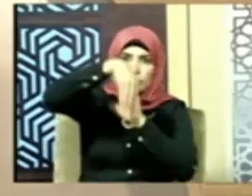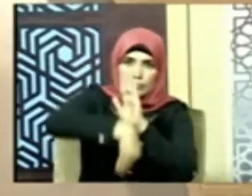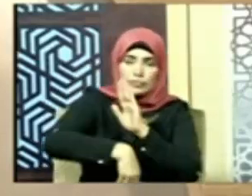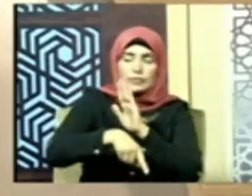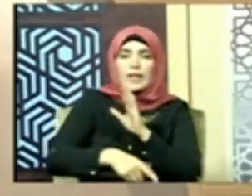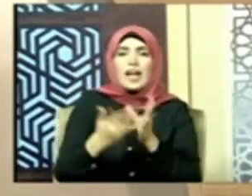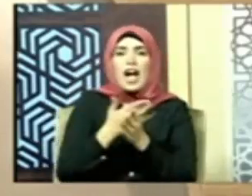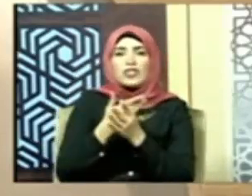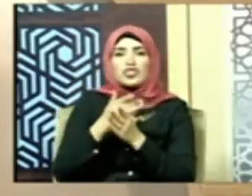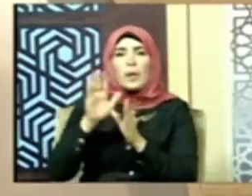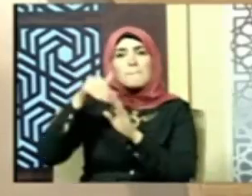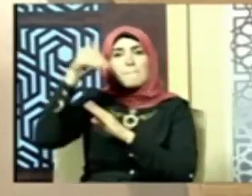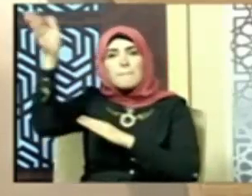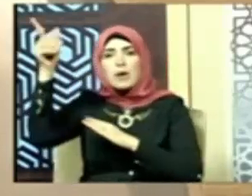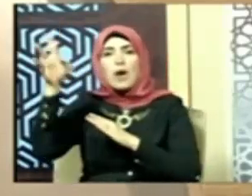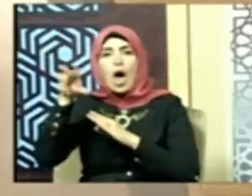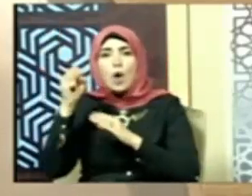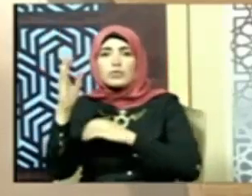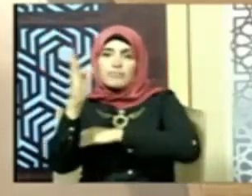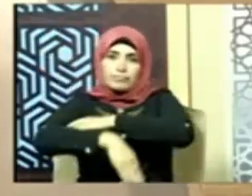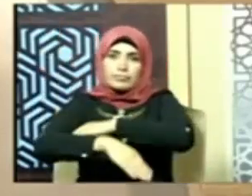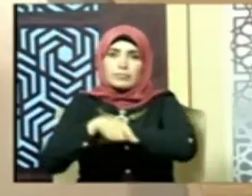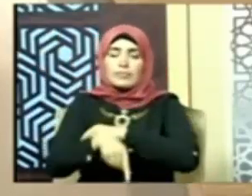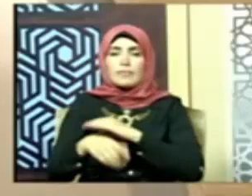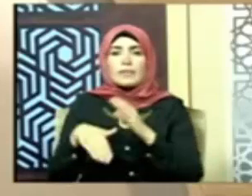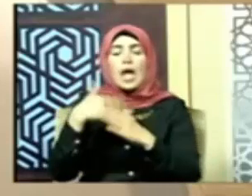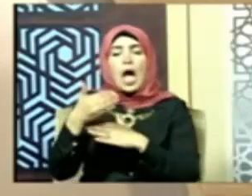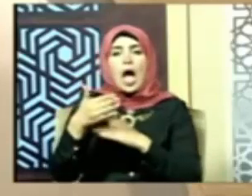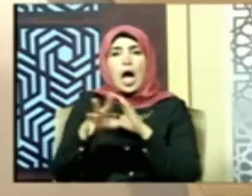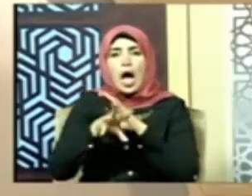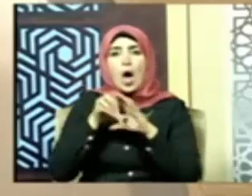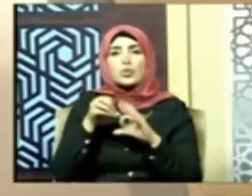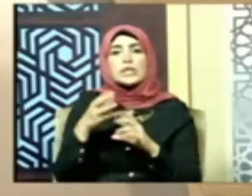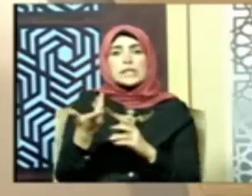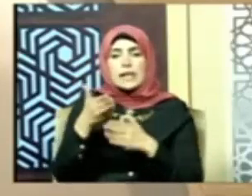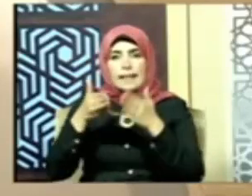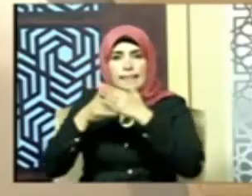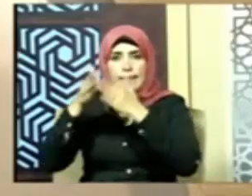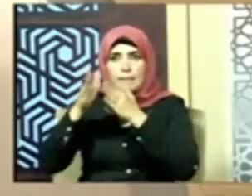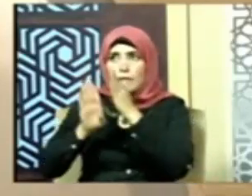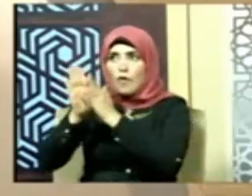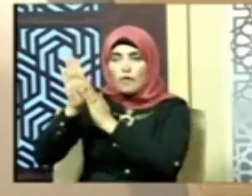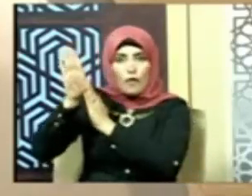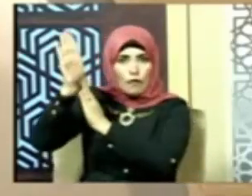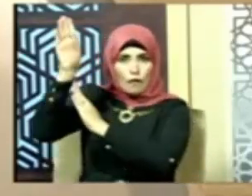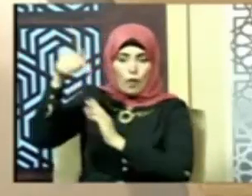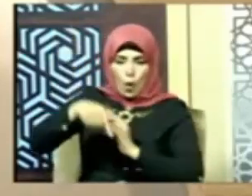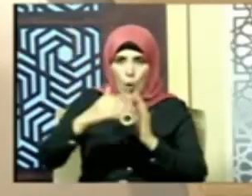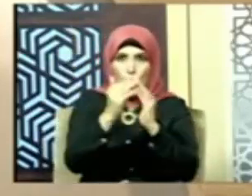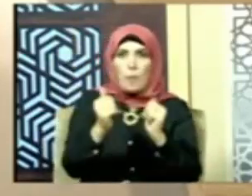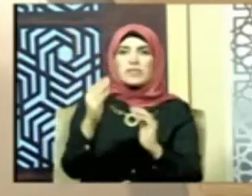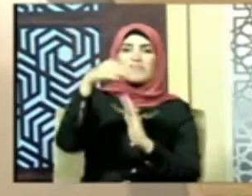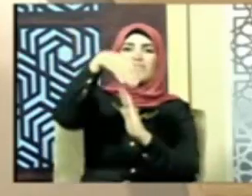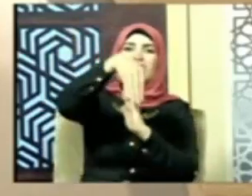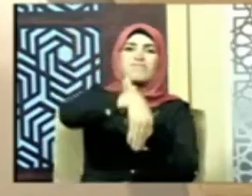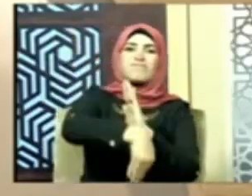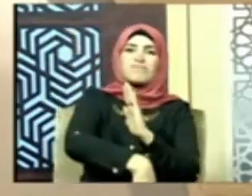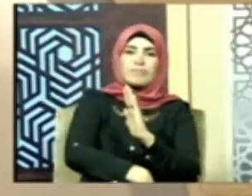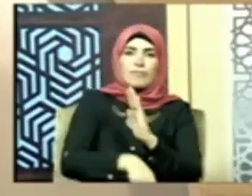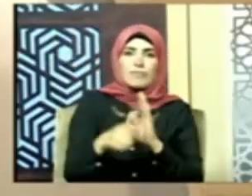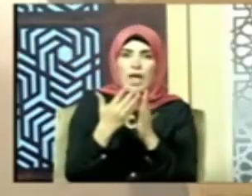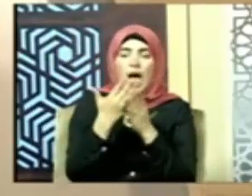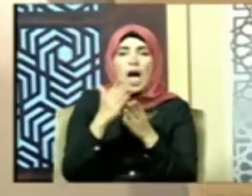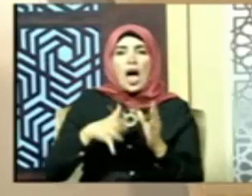ودول تريد أن تبني مجدا على حساب مصرنا، وتريد أن